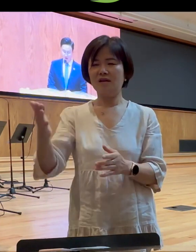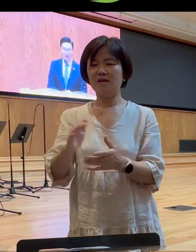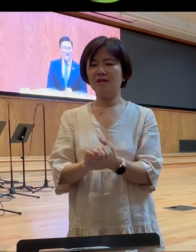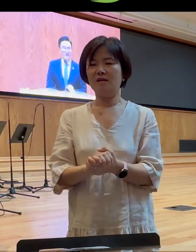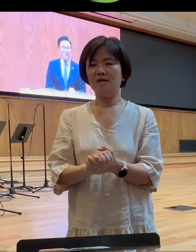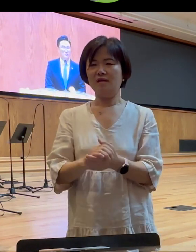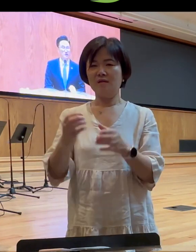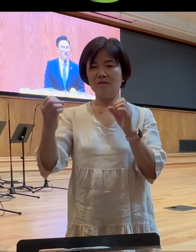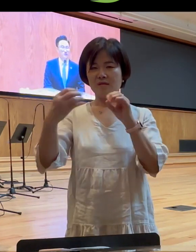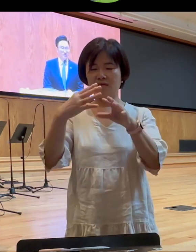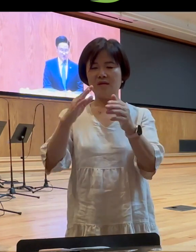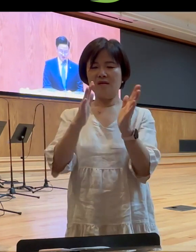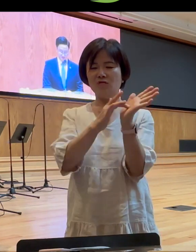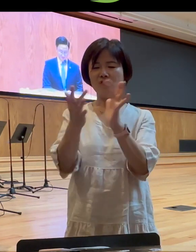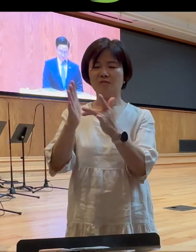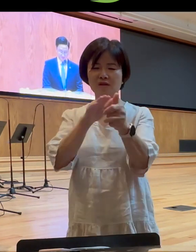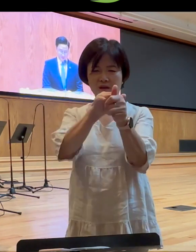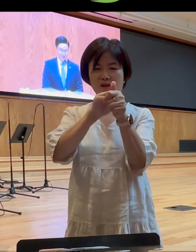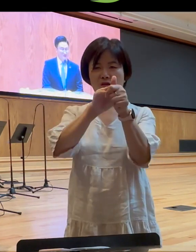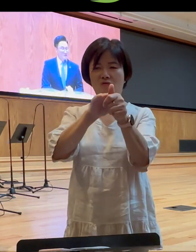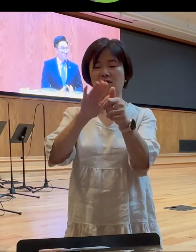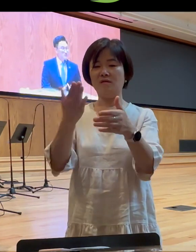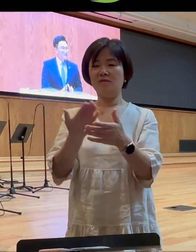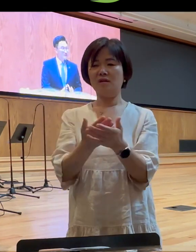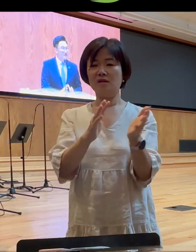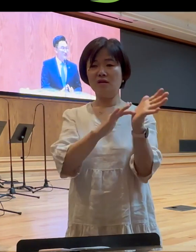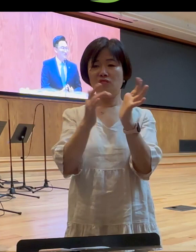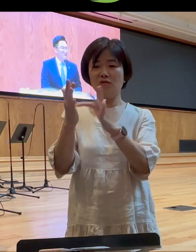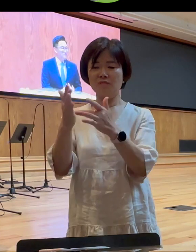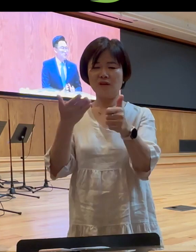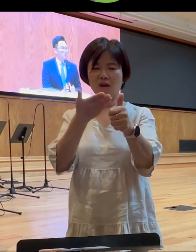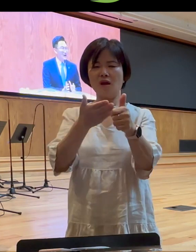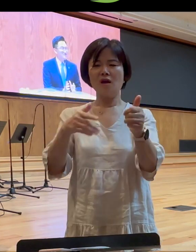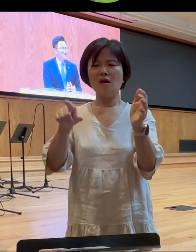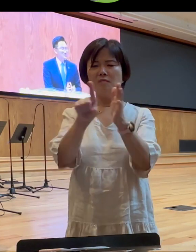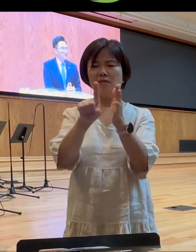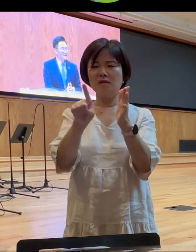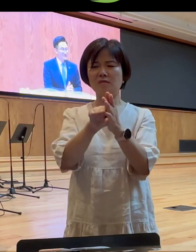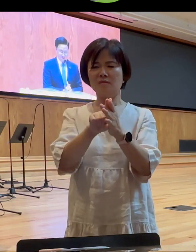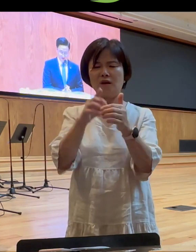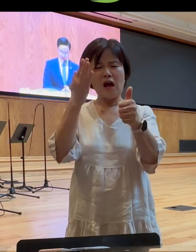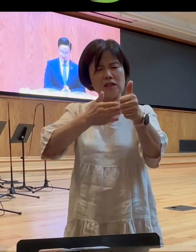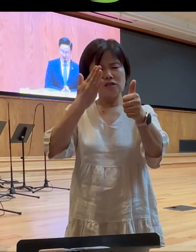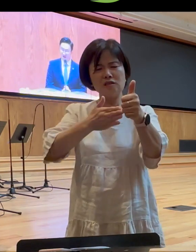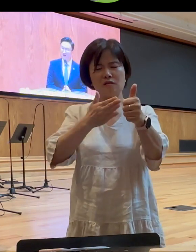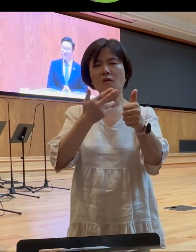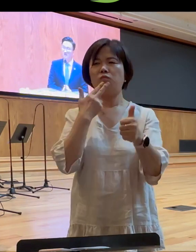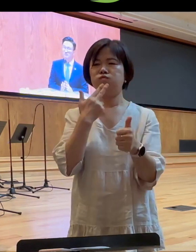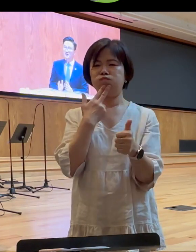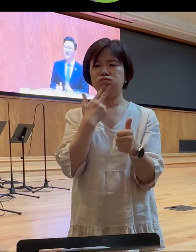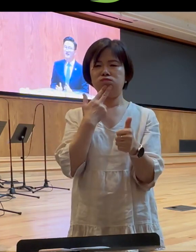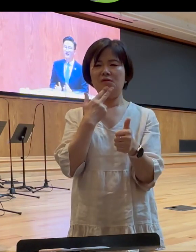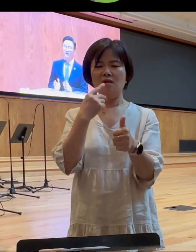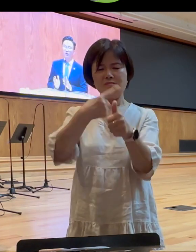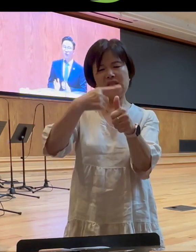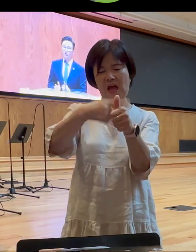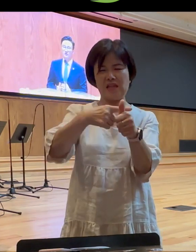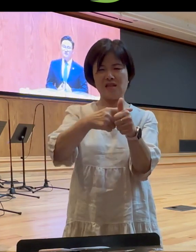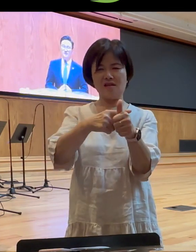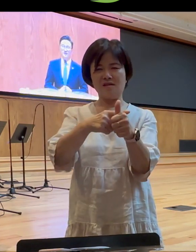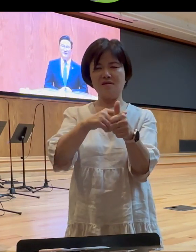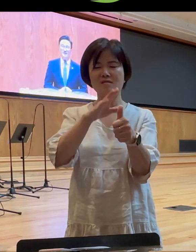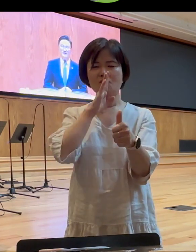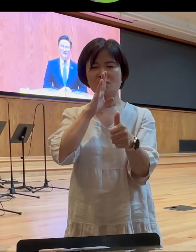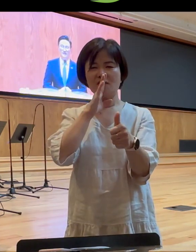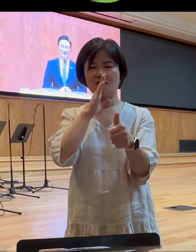반응하며 예수님을 깨웠던 것이죠. 예수님께 믿음을 두고 간절한 부탁을 한 것이 아니라 비난의